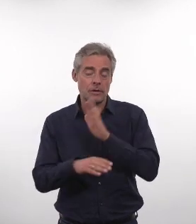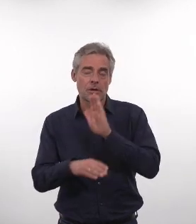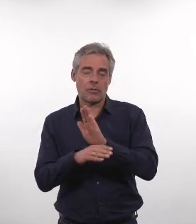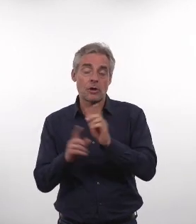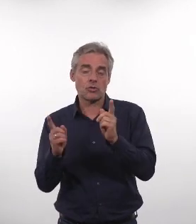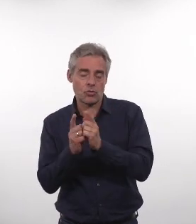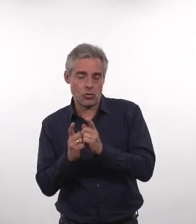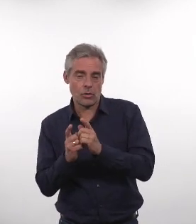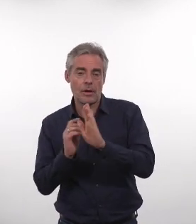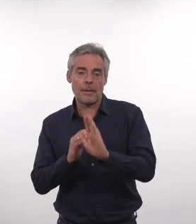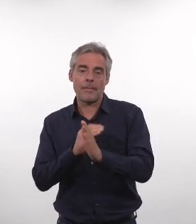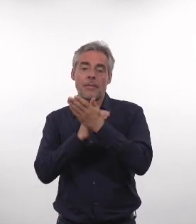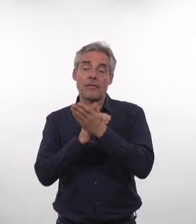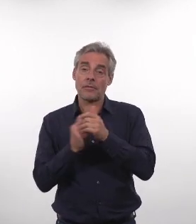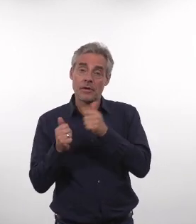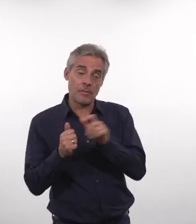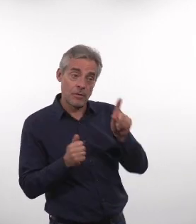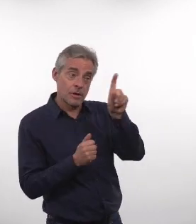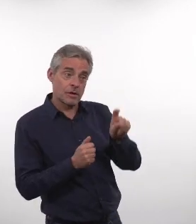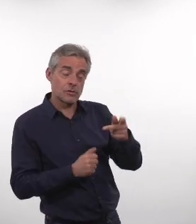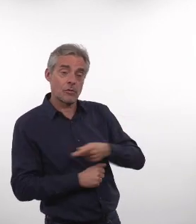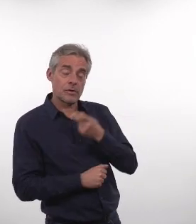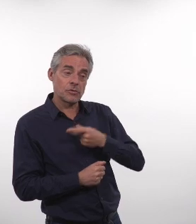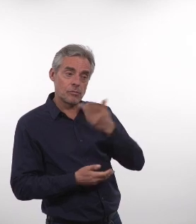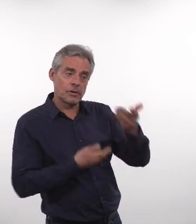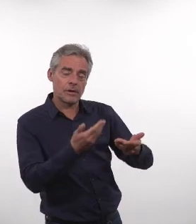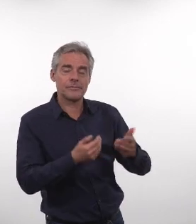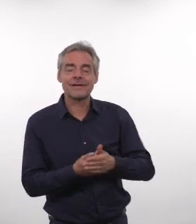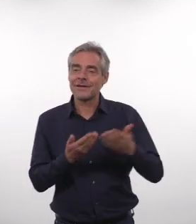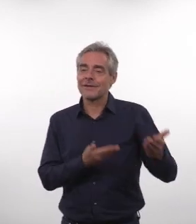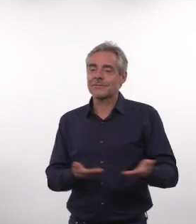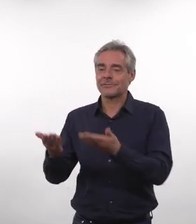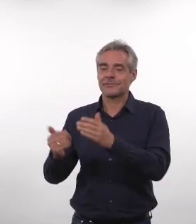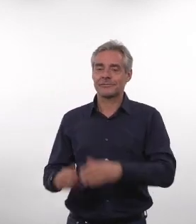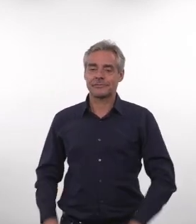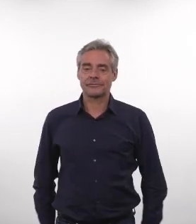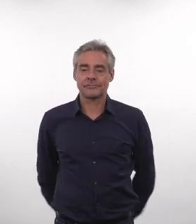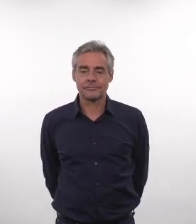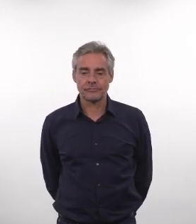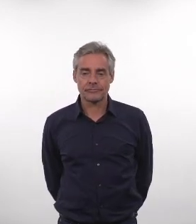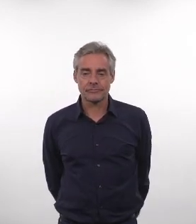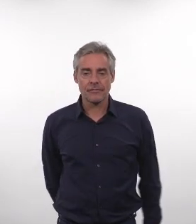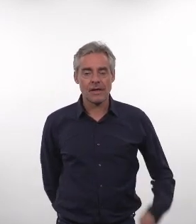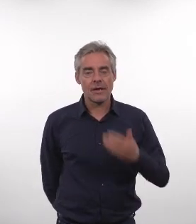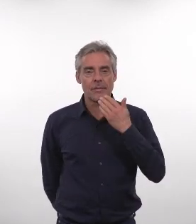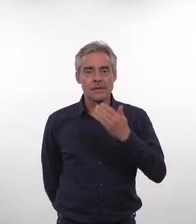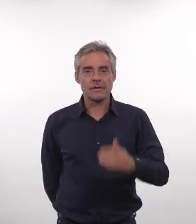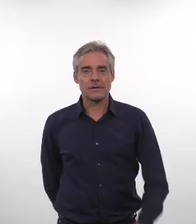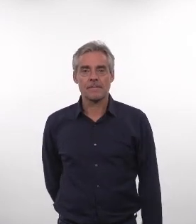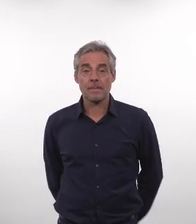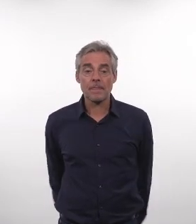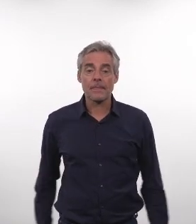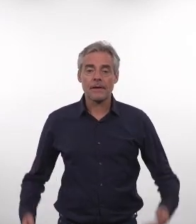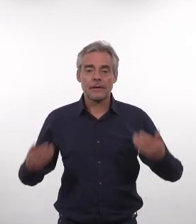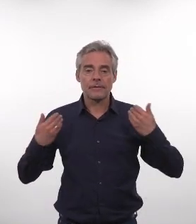son côté et poser une question au docteur Masson. Je vous donne la parole. Merci. Donc,